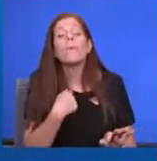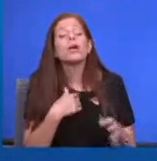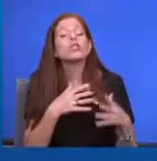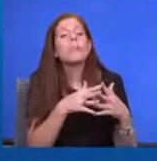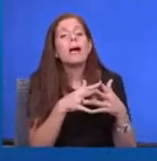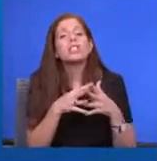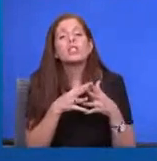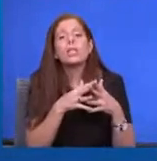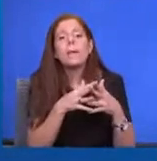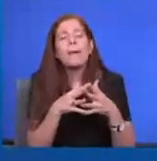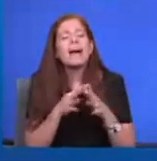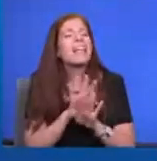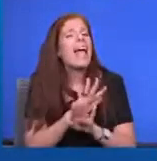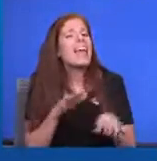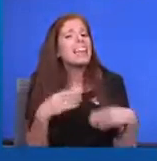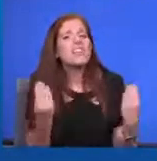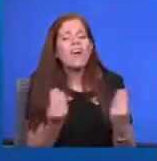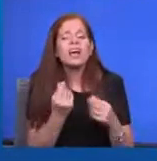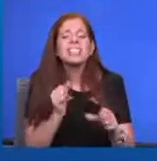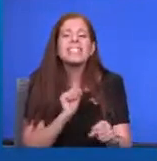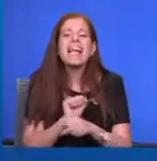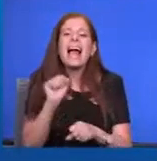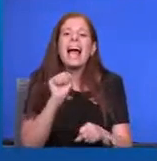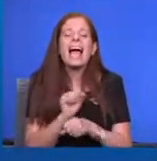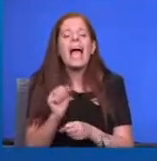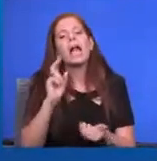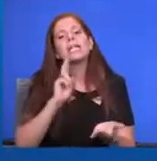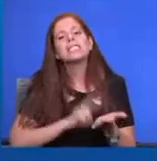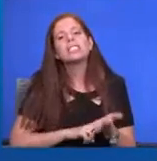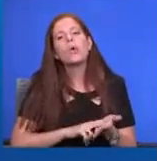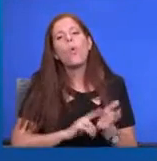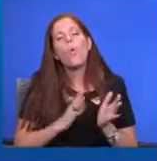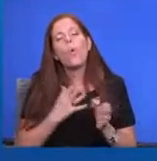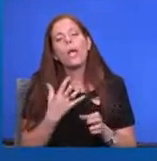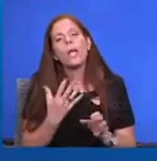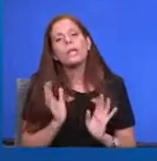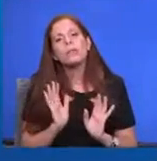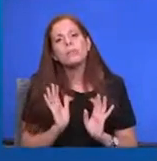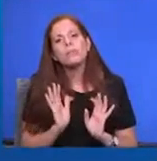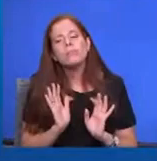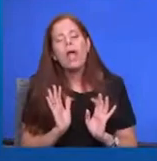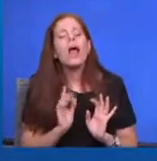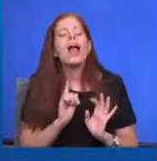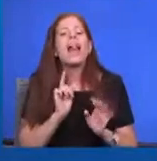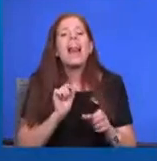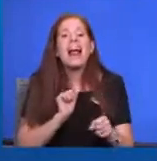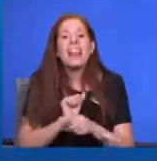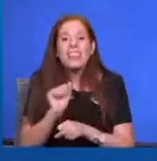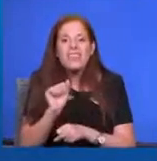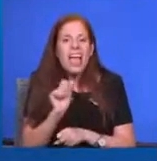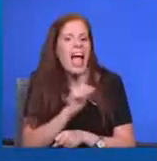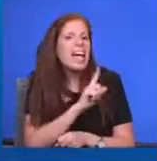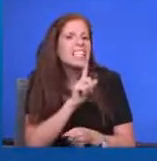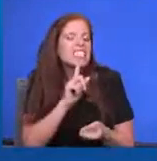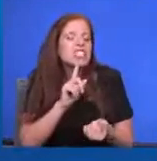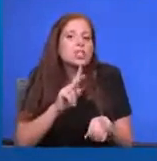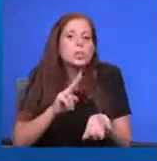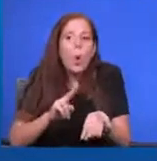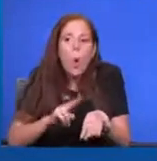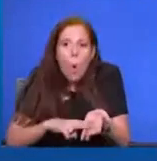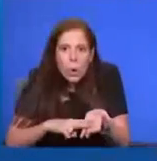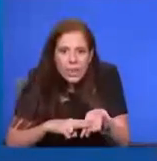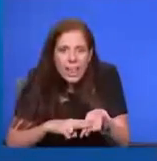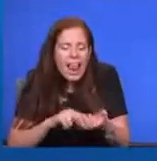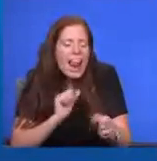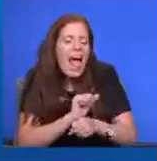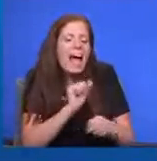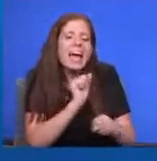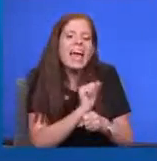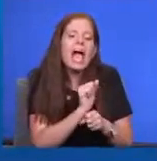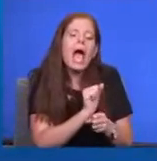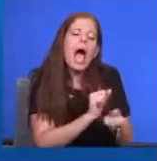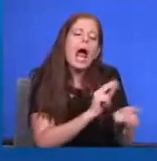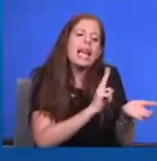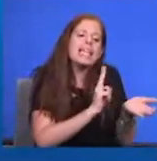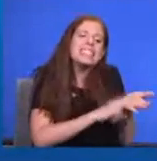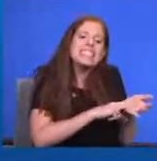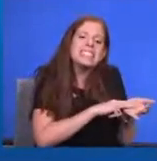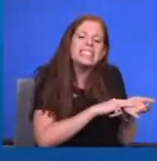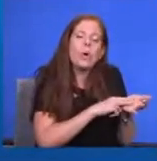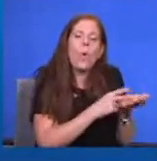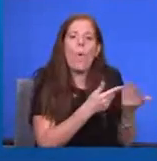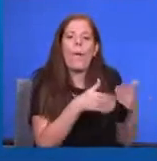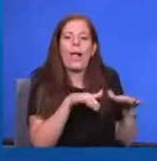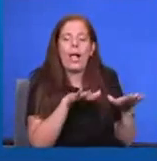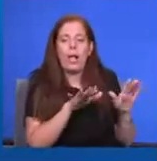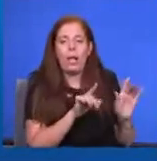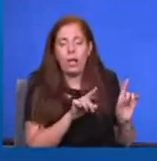על זיכוי. לתביעה אין זכות לערער על זיכוי. נכון, הוא צודק. אז שאלתי אותו אם זה חוק של מדינתי, אולי של